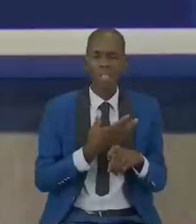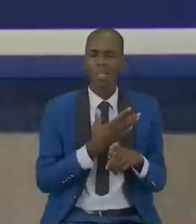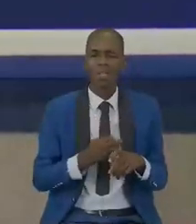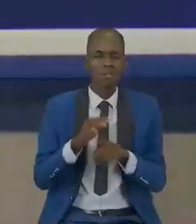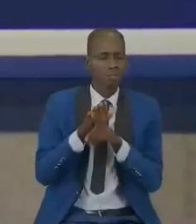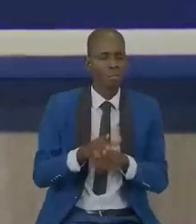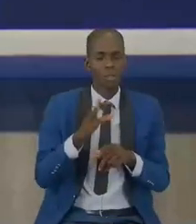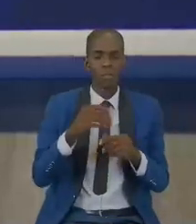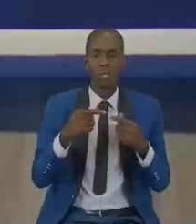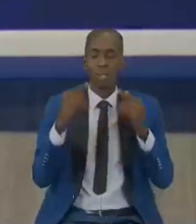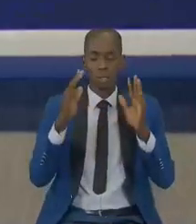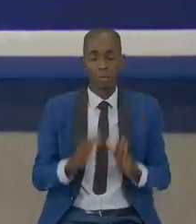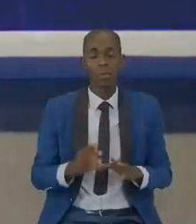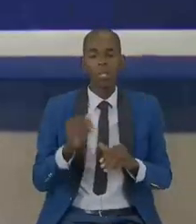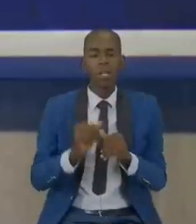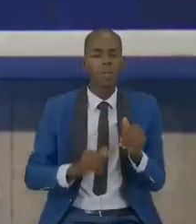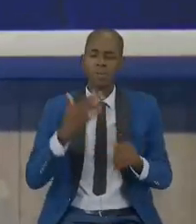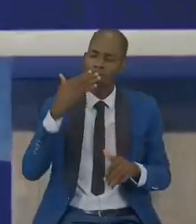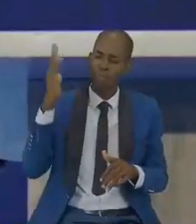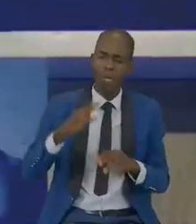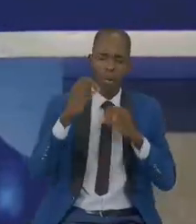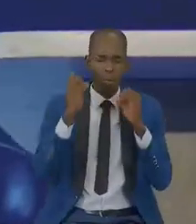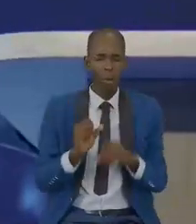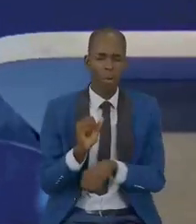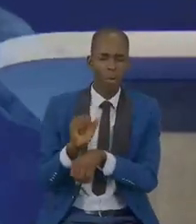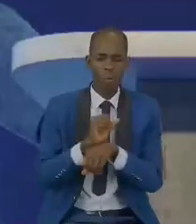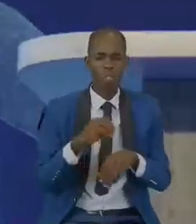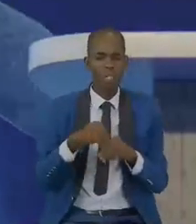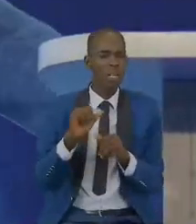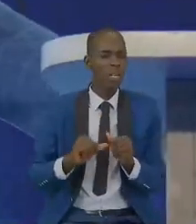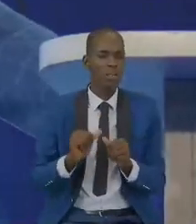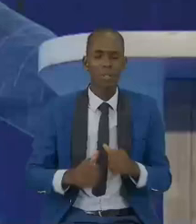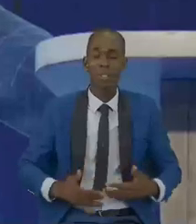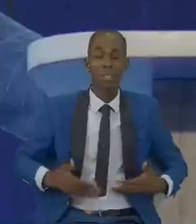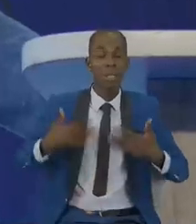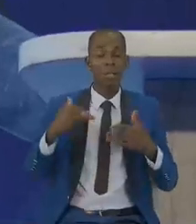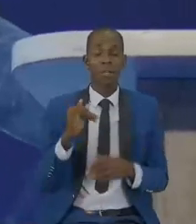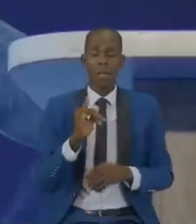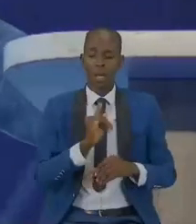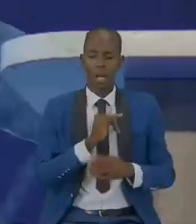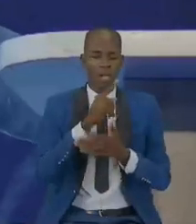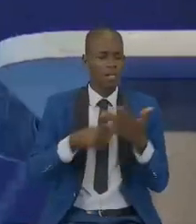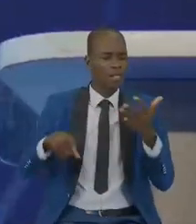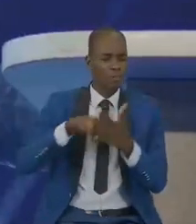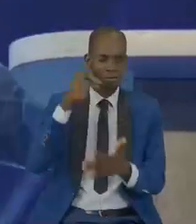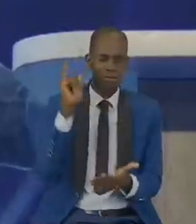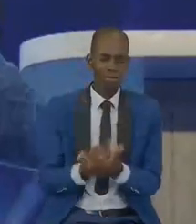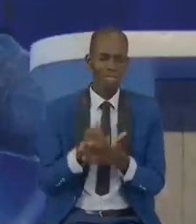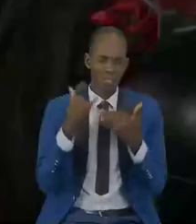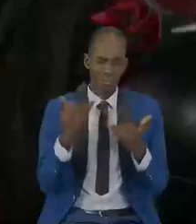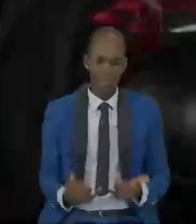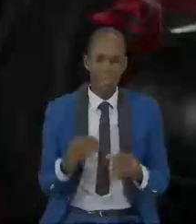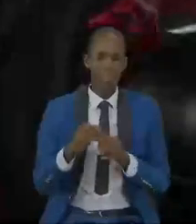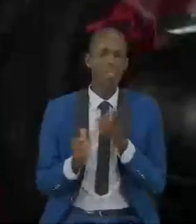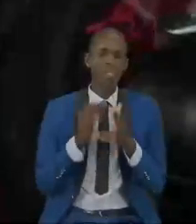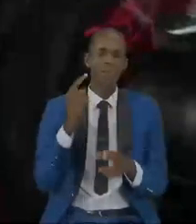Toute forme d'affliction de l'ennemi, tout ce que les puissances maléfiques font en opérant